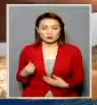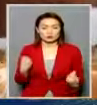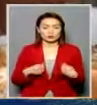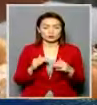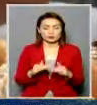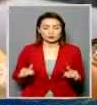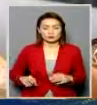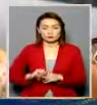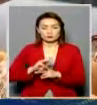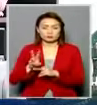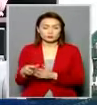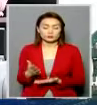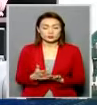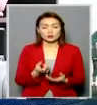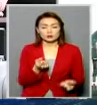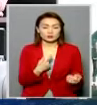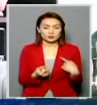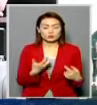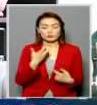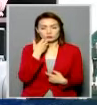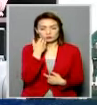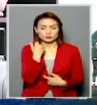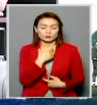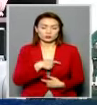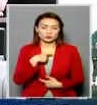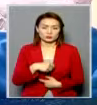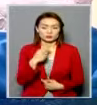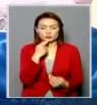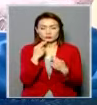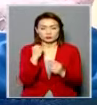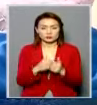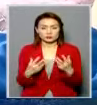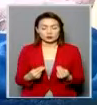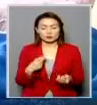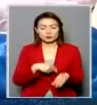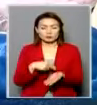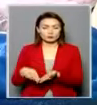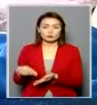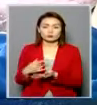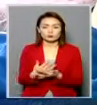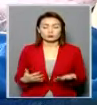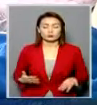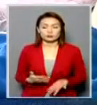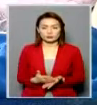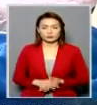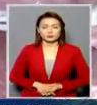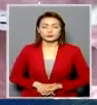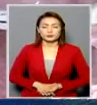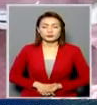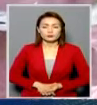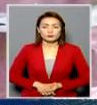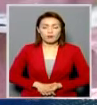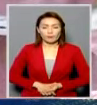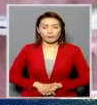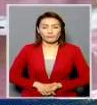одежду, которая нужна детям. Кроме того, она получает заказы и ежедневно с небольшими доходами оказывает поддержку семейному